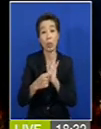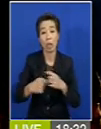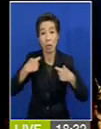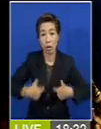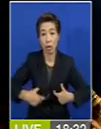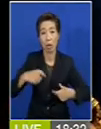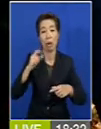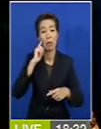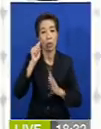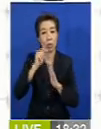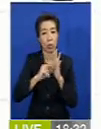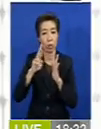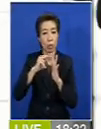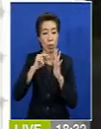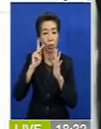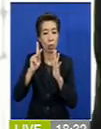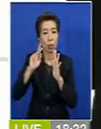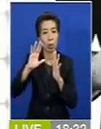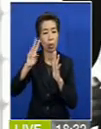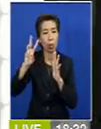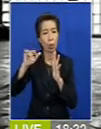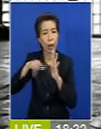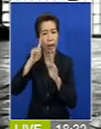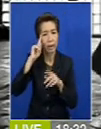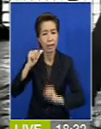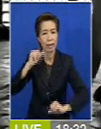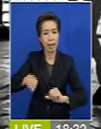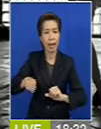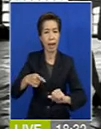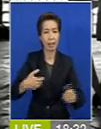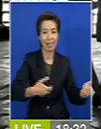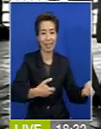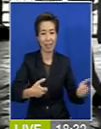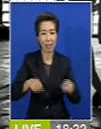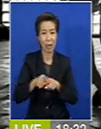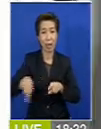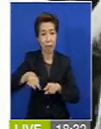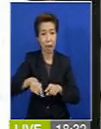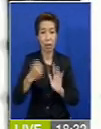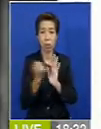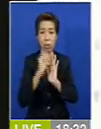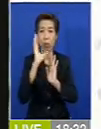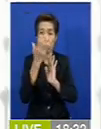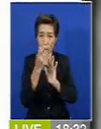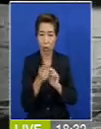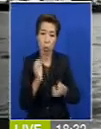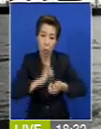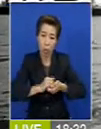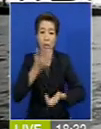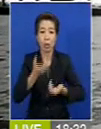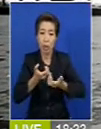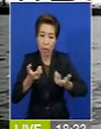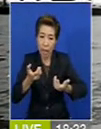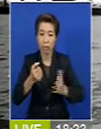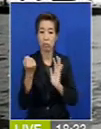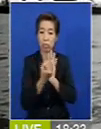อุรุกวัยขอขึ้นทะเบียนท่าลีลาแทงโก้เป็นมรดกทางวัฒนธรรมร่วมกันหรือต่างคนต่างขอขึ้นทะเบียนก็ได้นี่เป็นกร